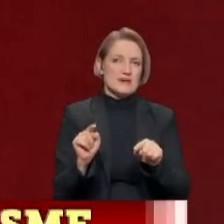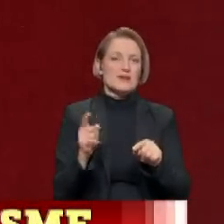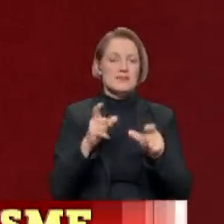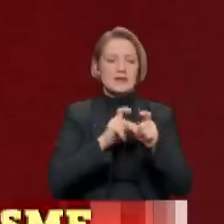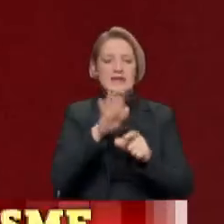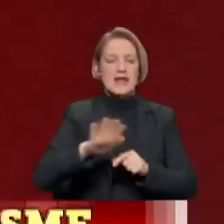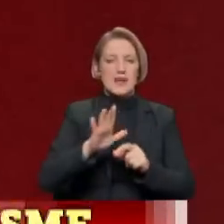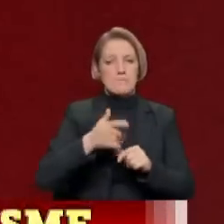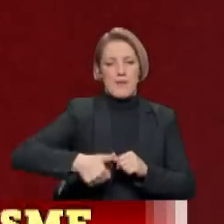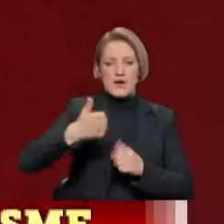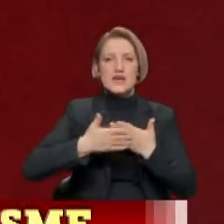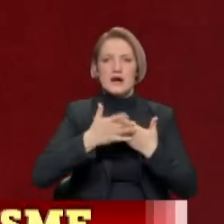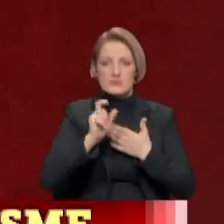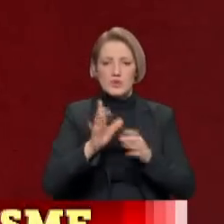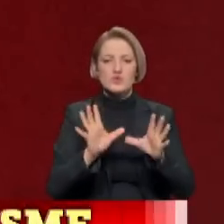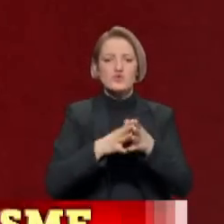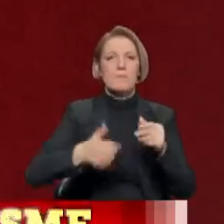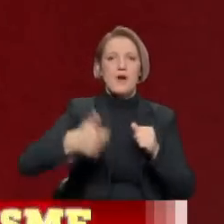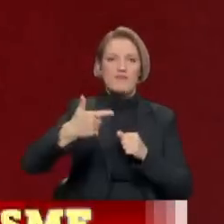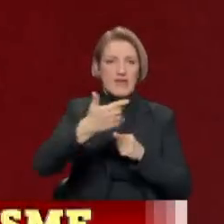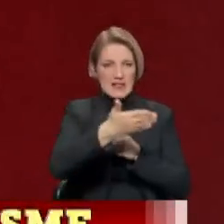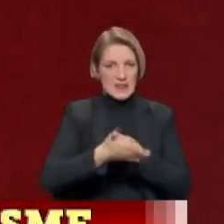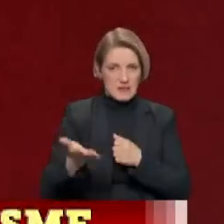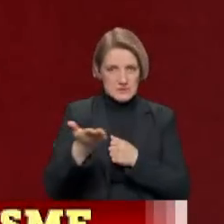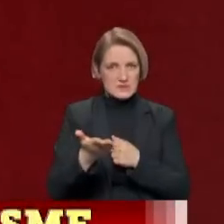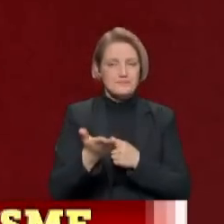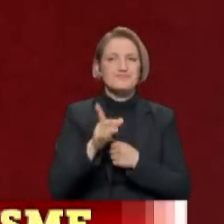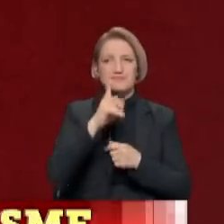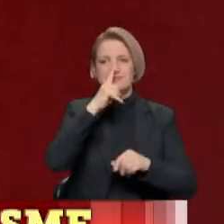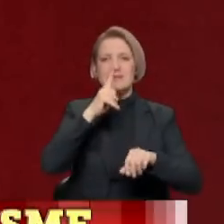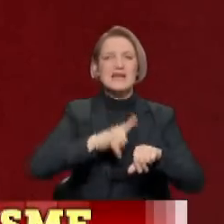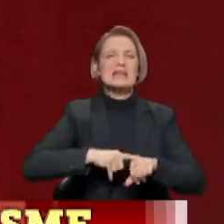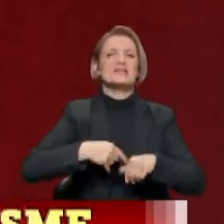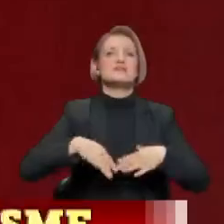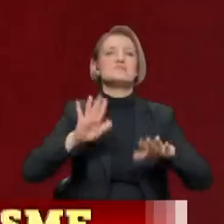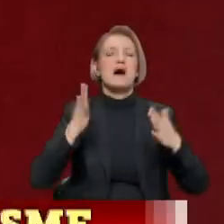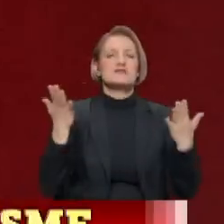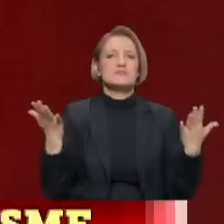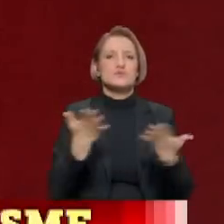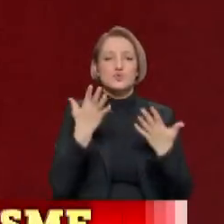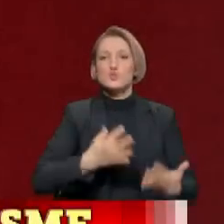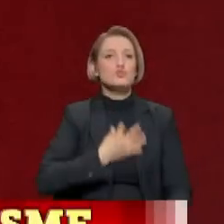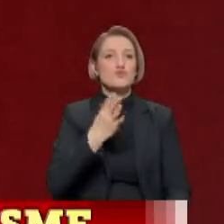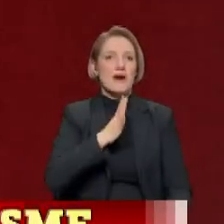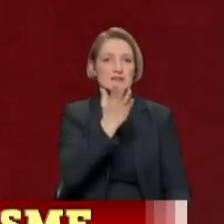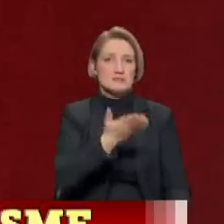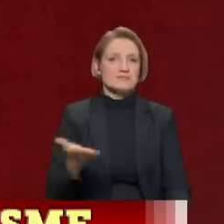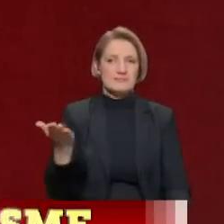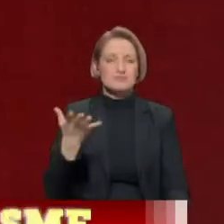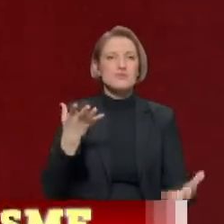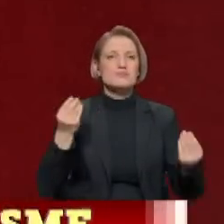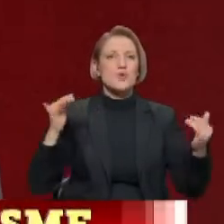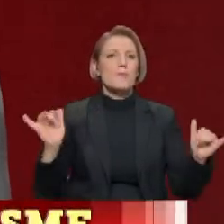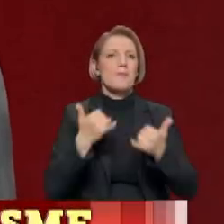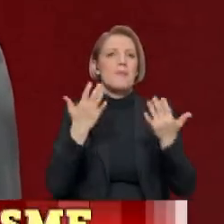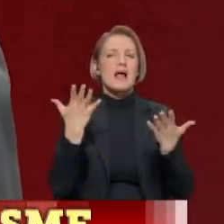genel başkan yardımcılarımız, grup başkan vekillerimiz. Bir kere inanılmaz bir coşku vardı ve umut vardı. Coşku ve